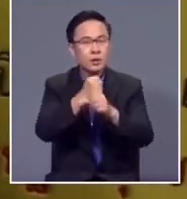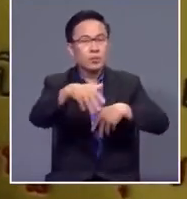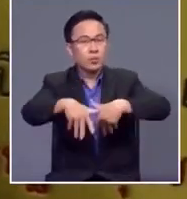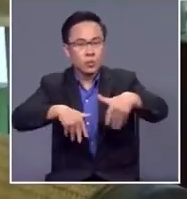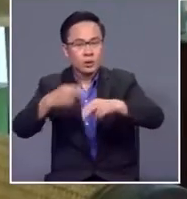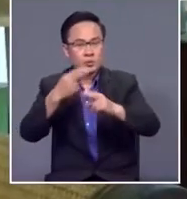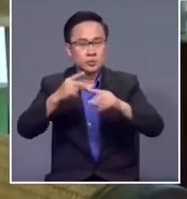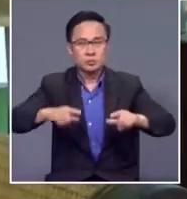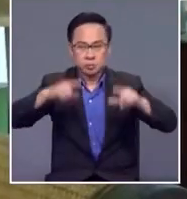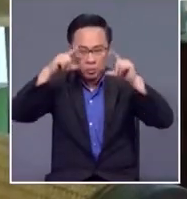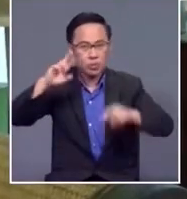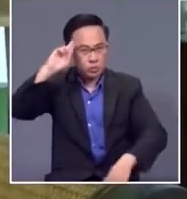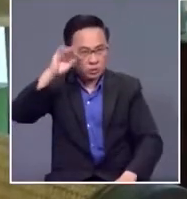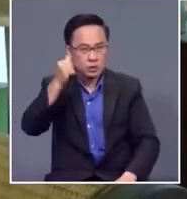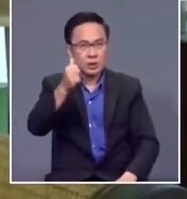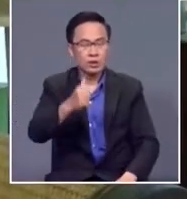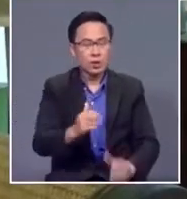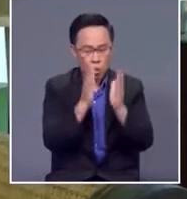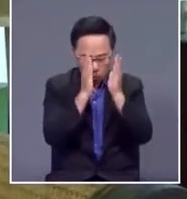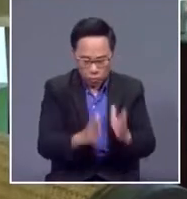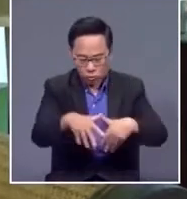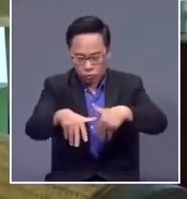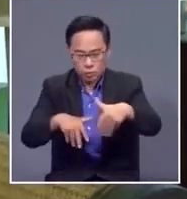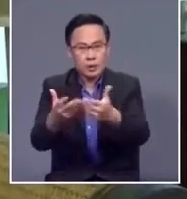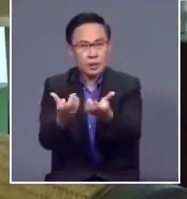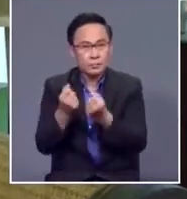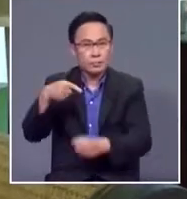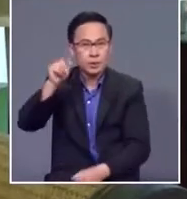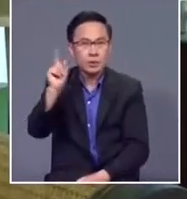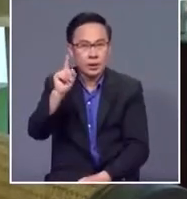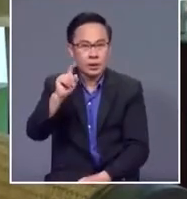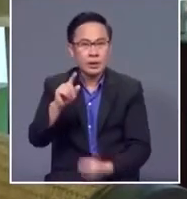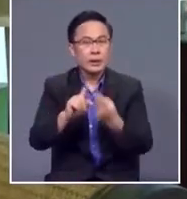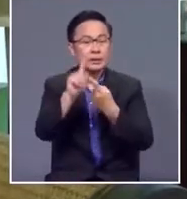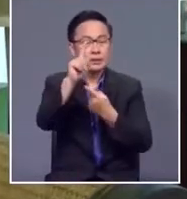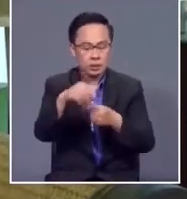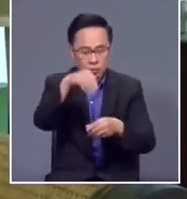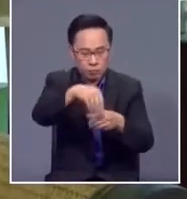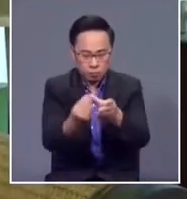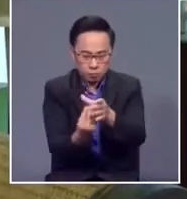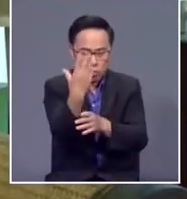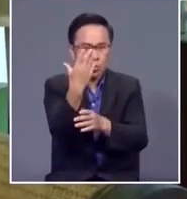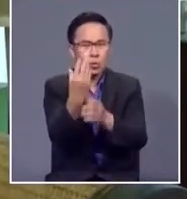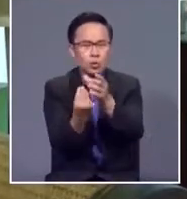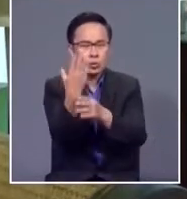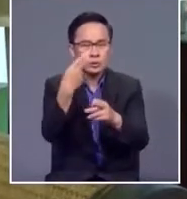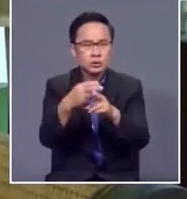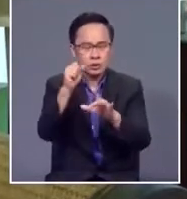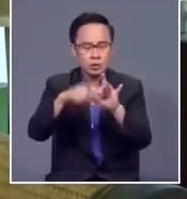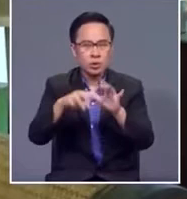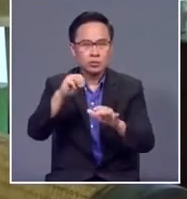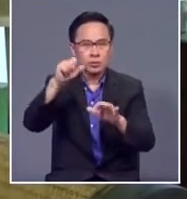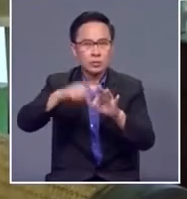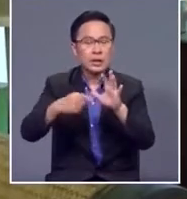และชาวบ้านได้อะไรชาวบ้านก็ได้เราขยายต้นส้มซ่าเข้าไปให้ทุกบ้านเนี่ยปลูกบ้านละ1ต้น2